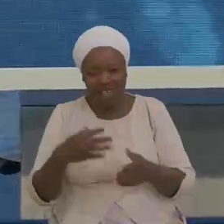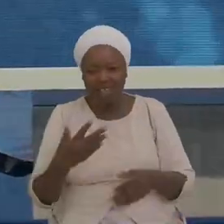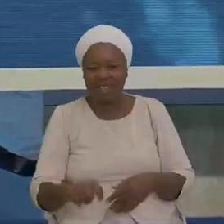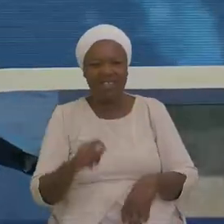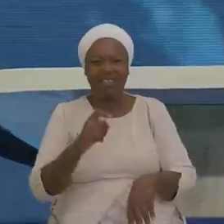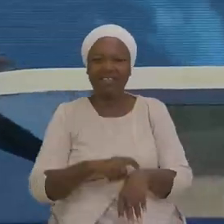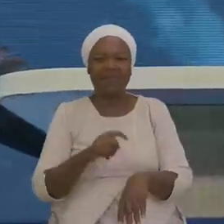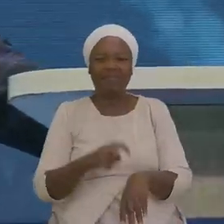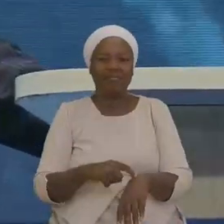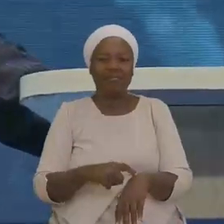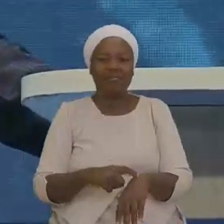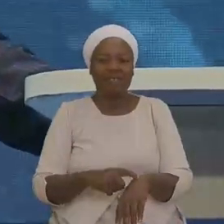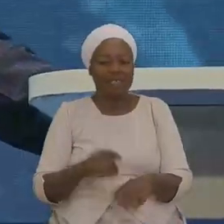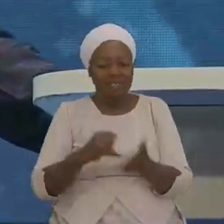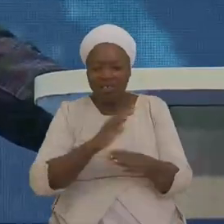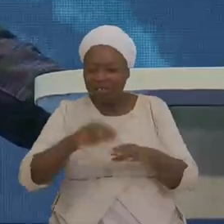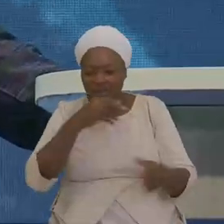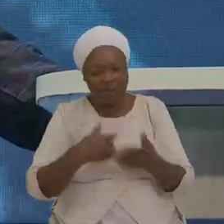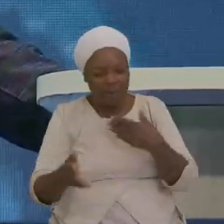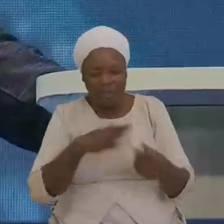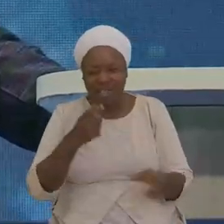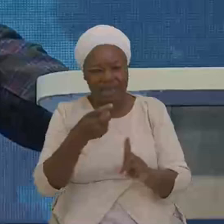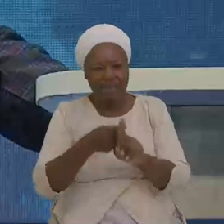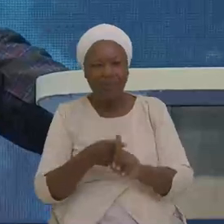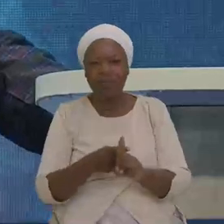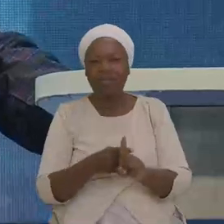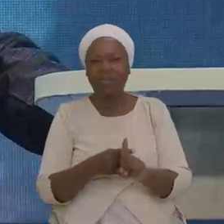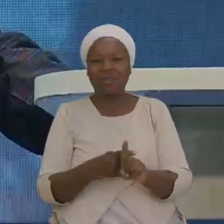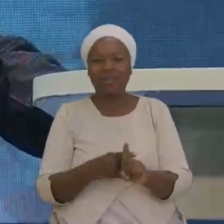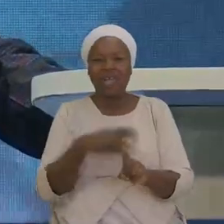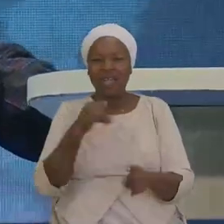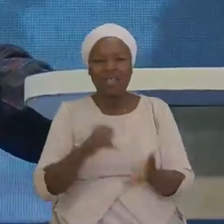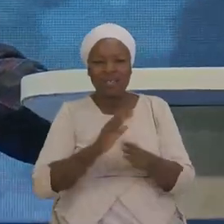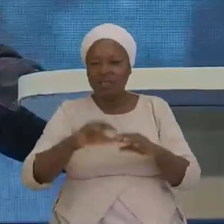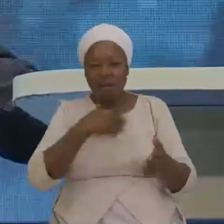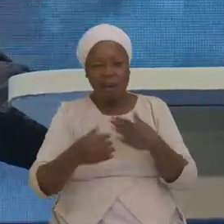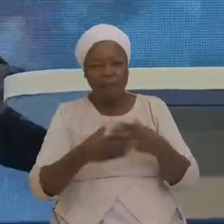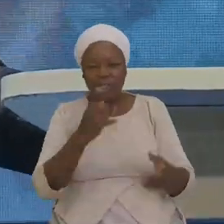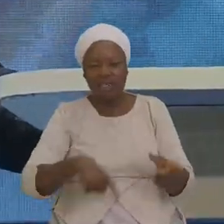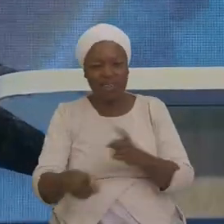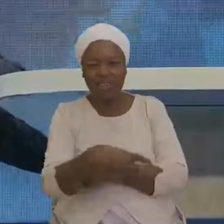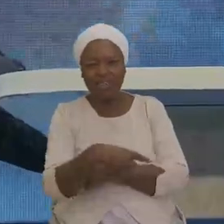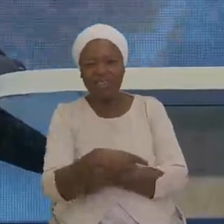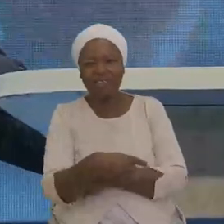l'heure du vol. Peu importe le mois. peu importe le